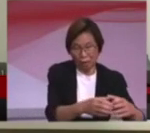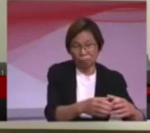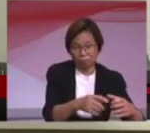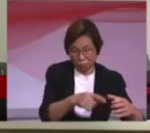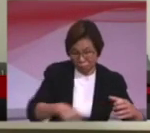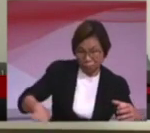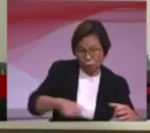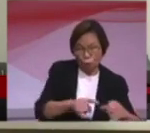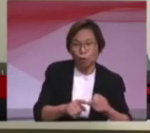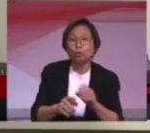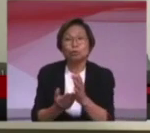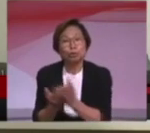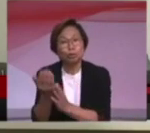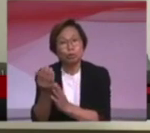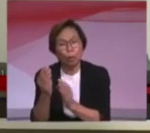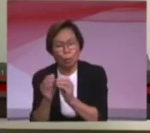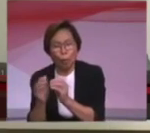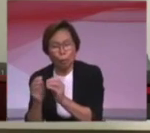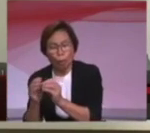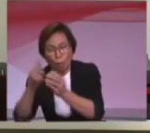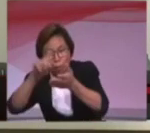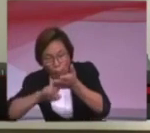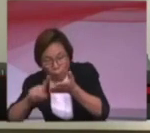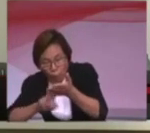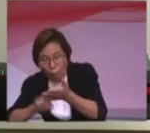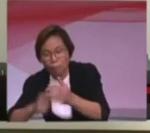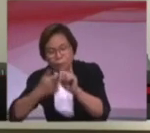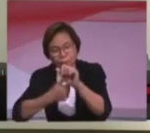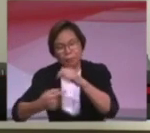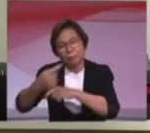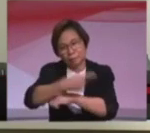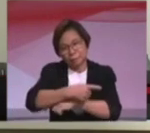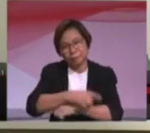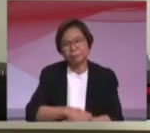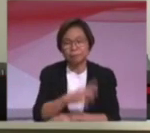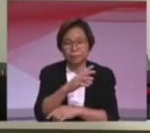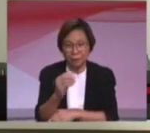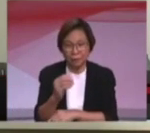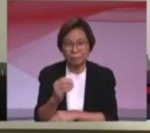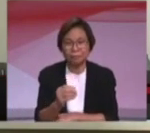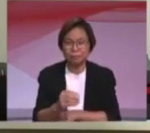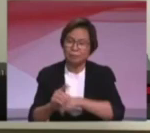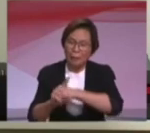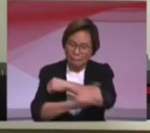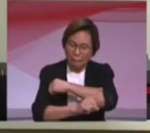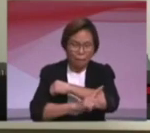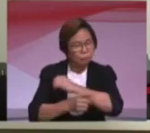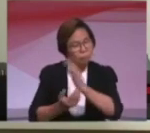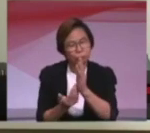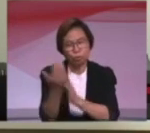mempertingkatkan pemeriksaan setiap hari dan tindakan akan terus